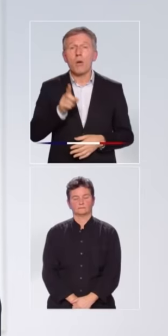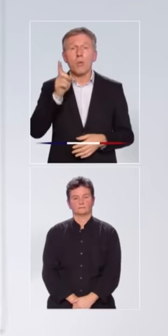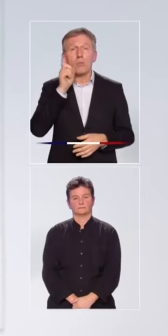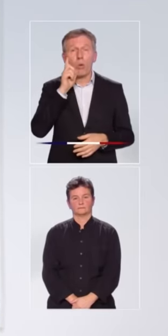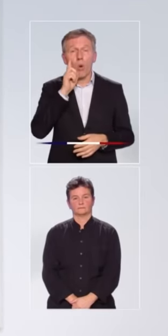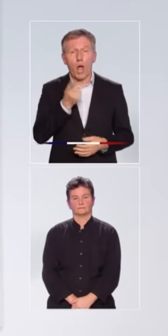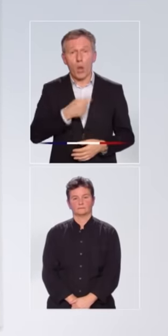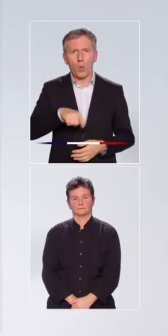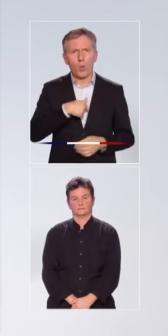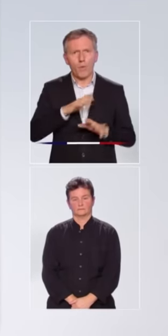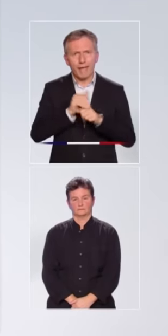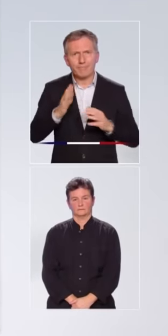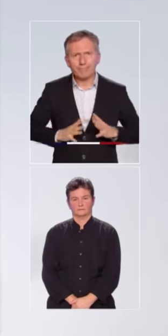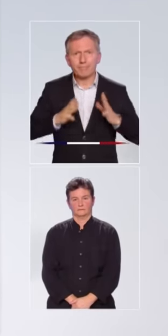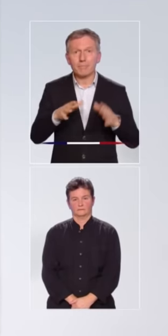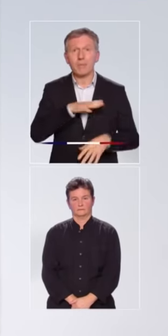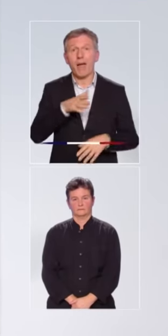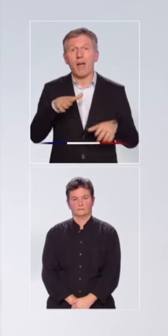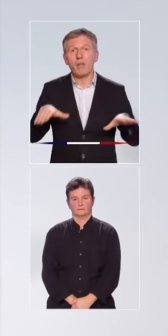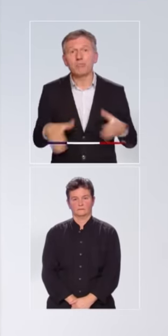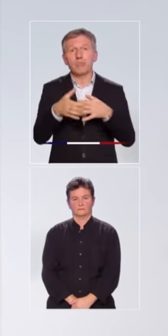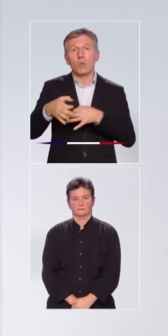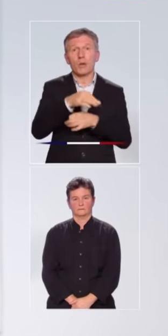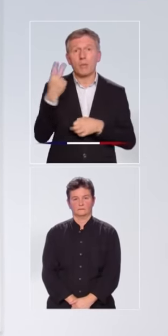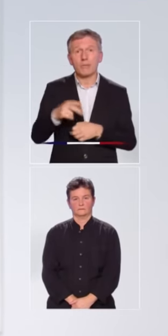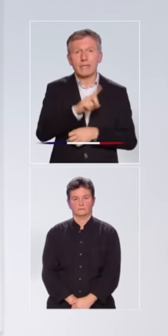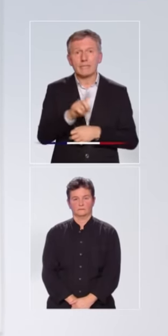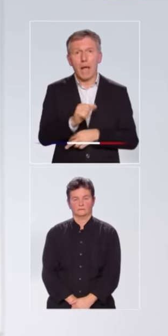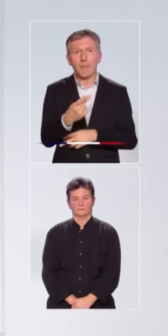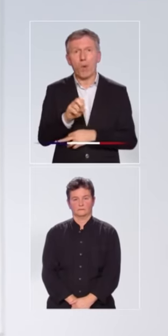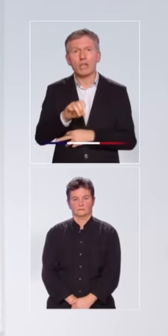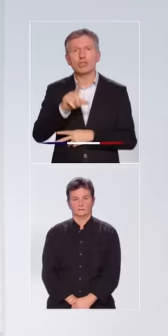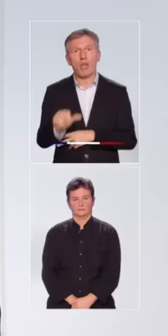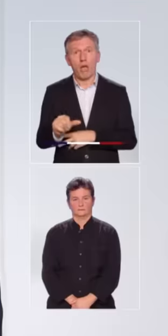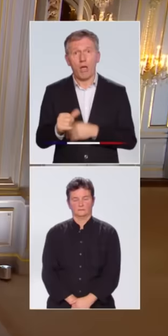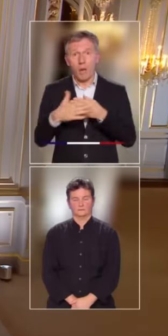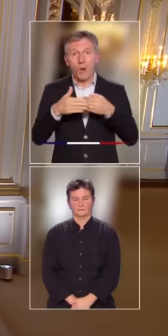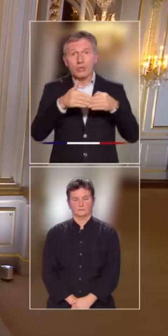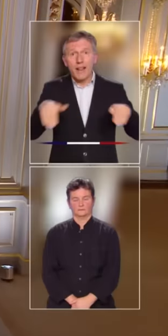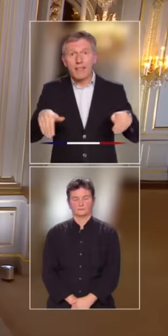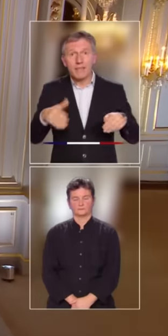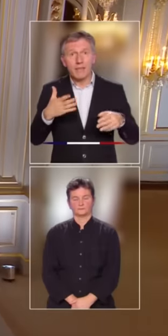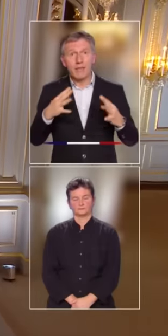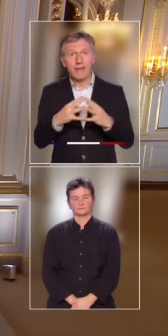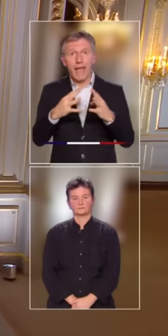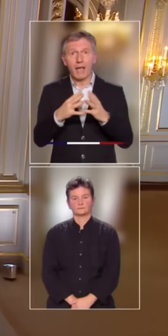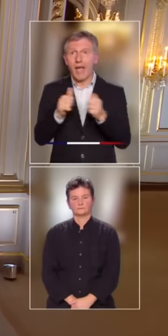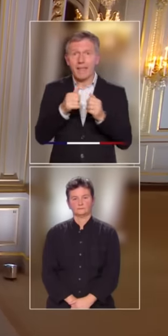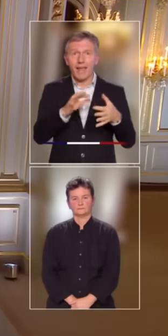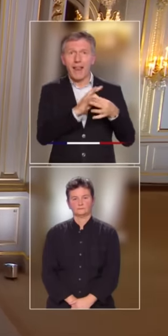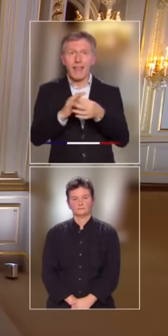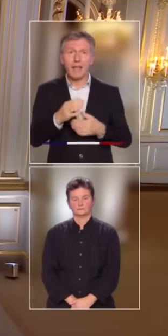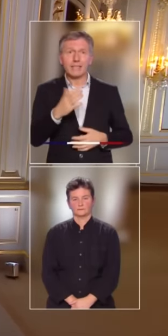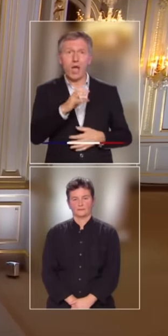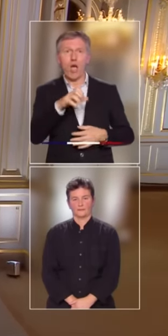pris l'initiative à cause de la centrale de Zaporijja, qui était proche de la ligne de front, en lien avec l'Agence internationale de l'énergie atomique,